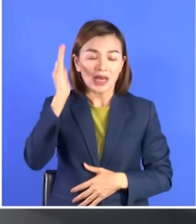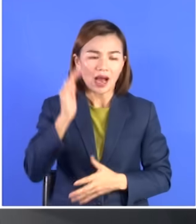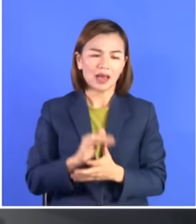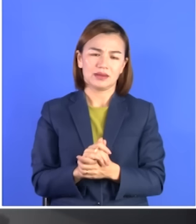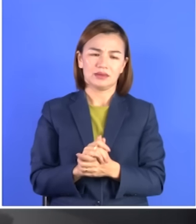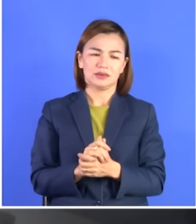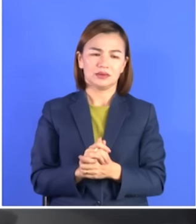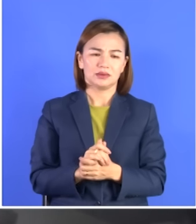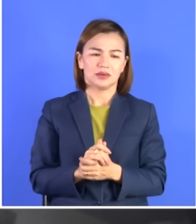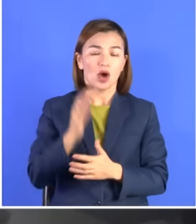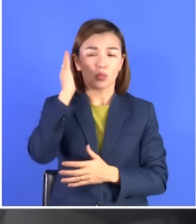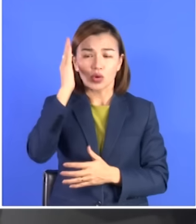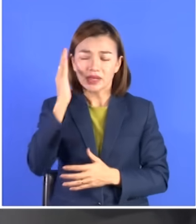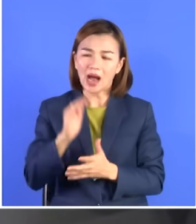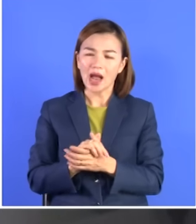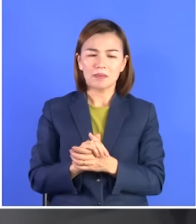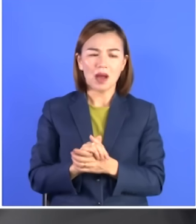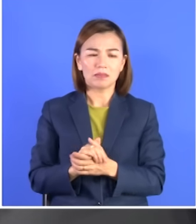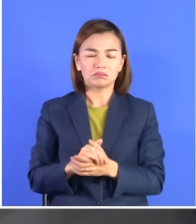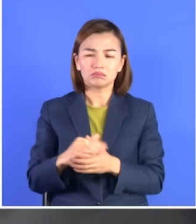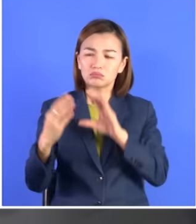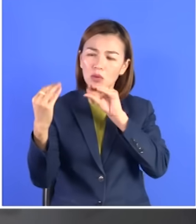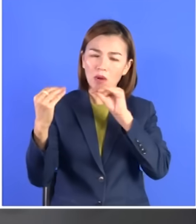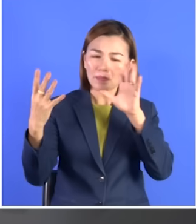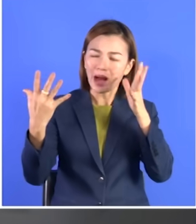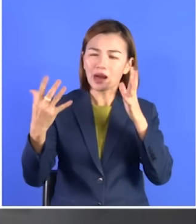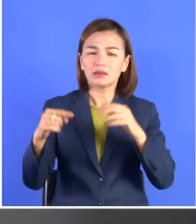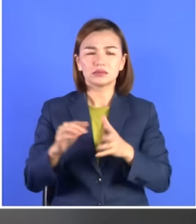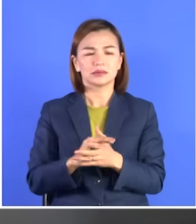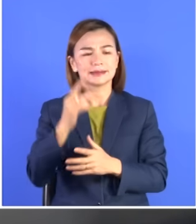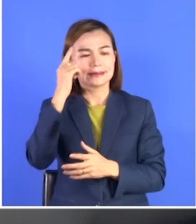เนี่ยเออเ้าเดี๋ยวฟังเสียงเพื่อนของผู้เสียหายอีกคนนึง